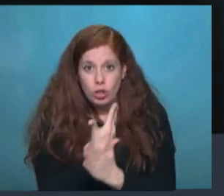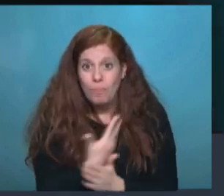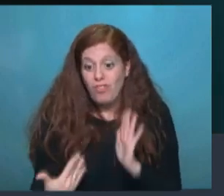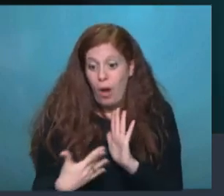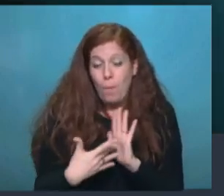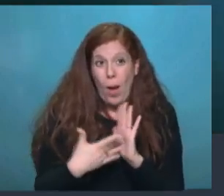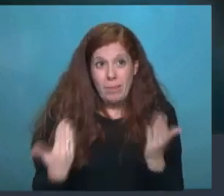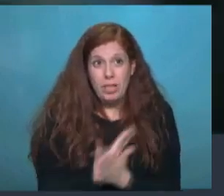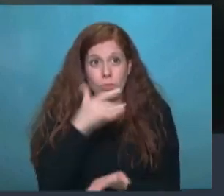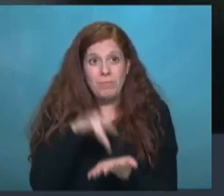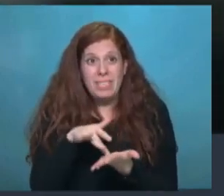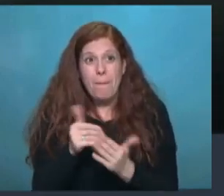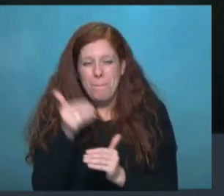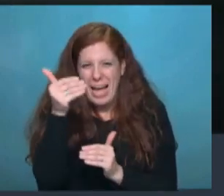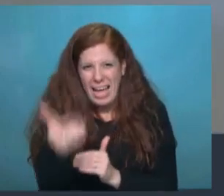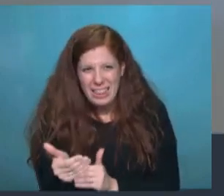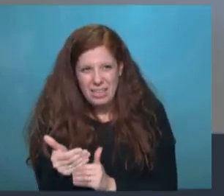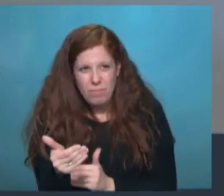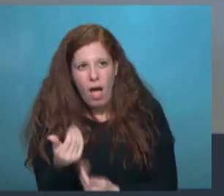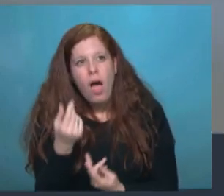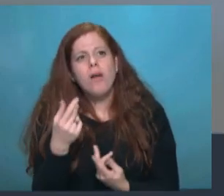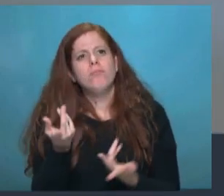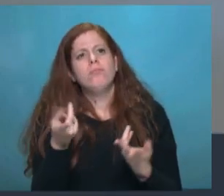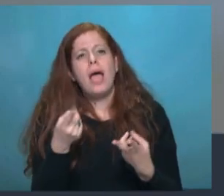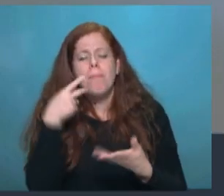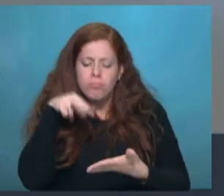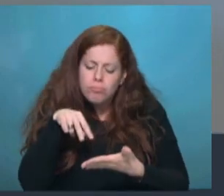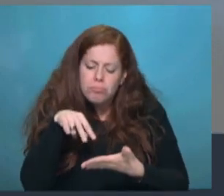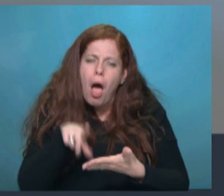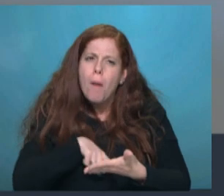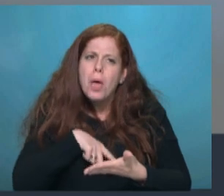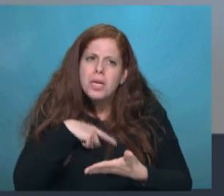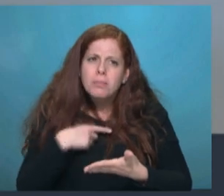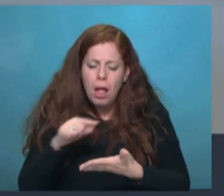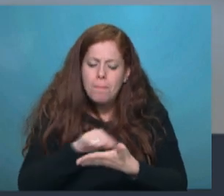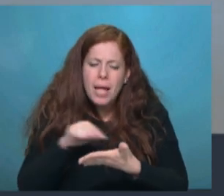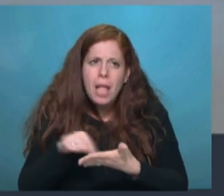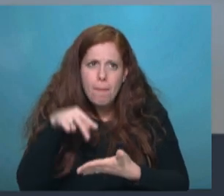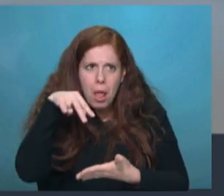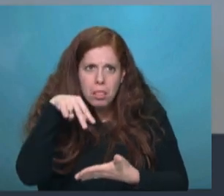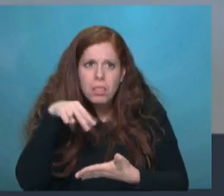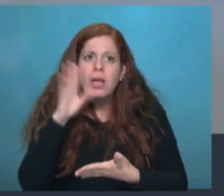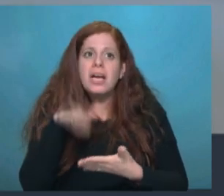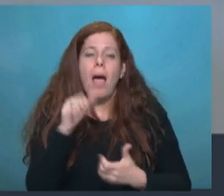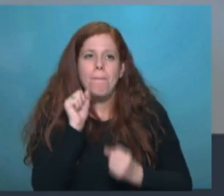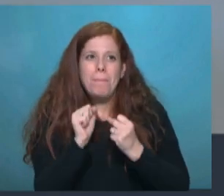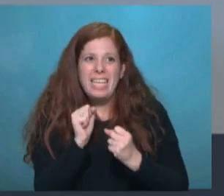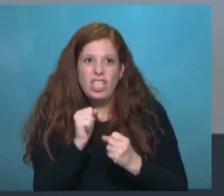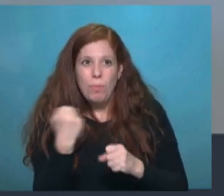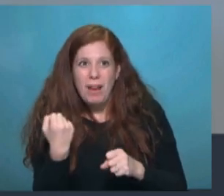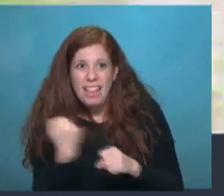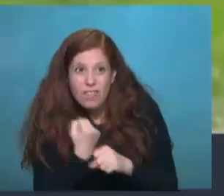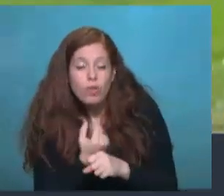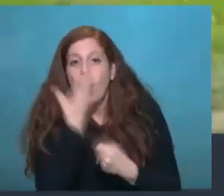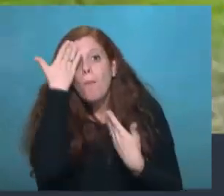יושבים מקדימה, הם מביטים ממושכות בטאבלט. גם מתקשים לתפעל אותו, וגם לא מכירים את